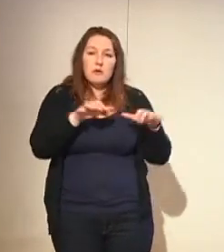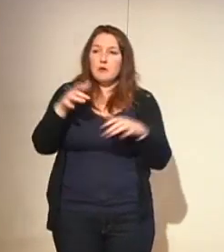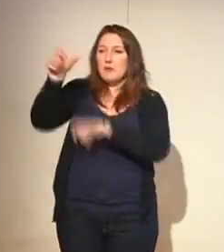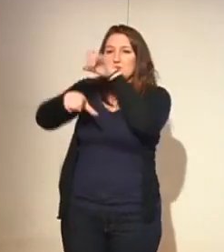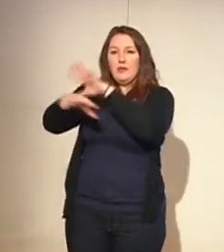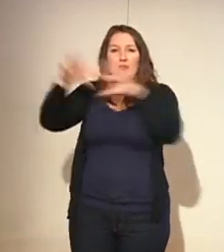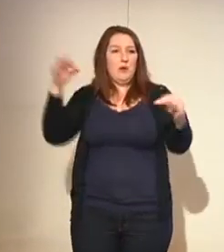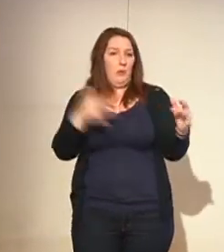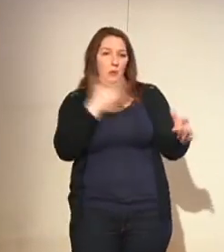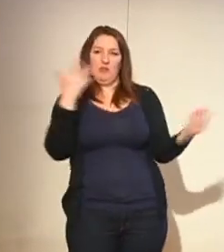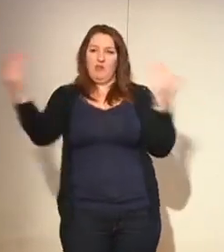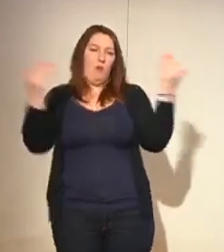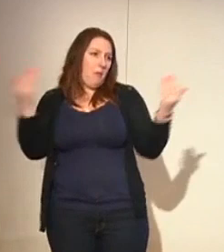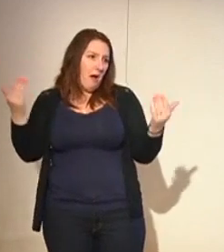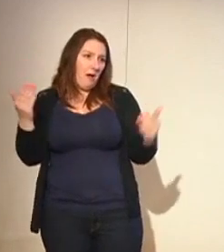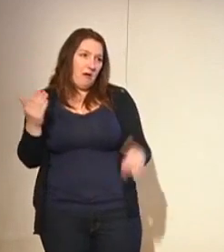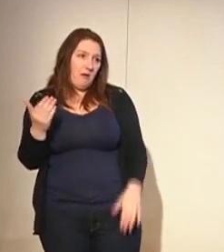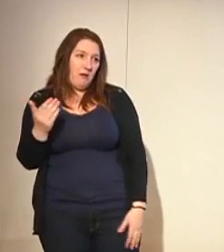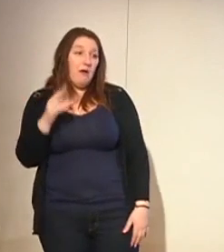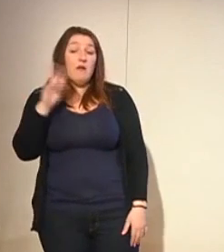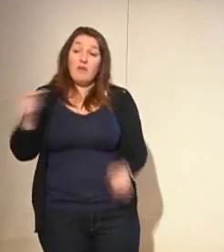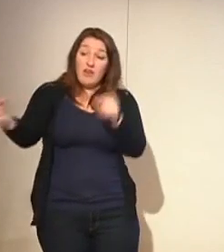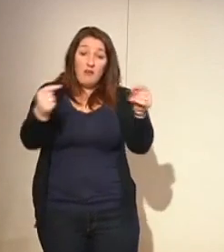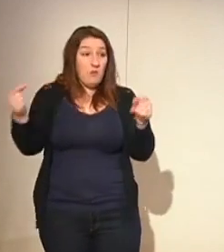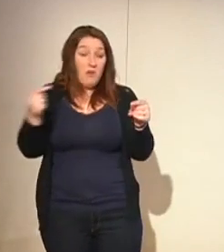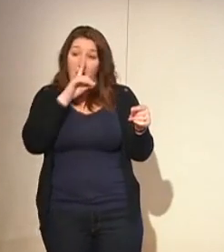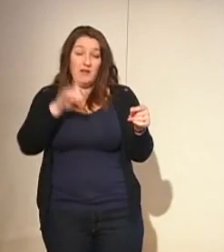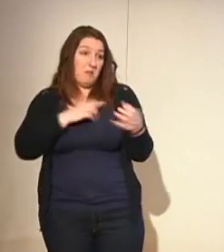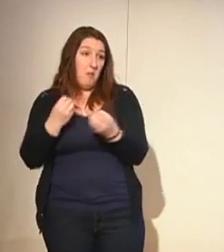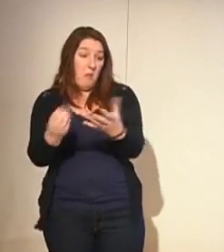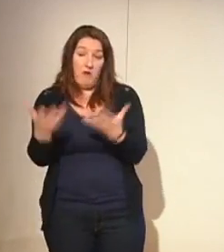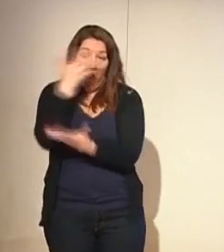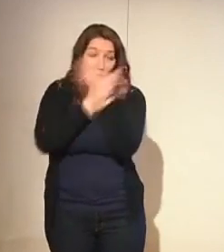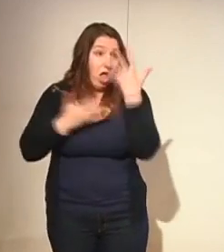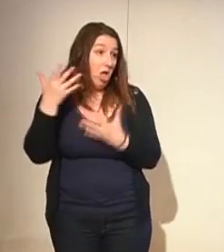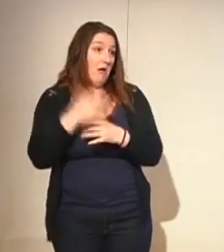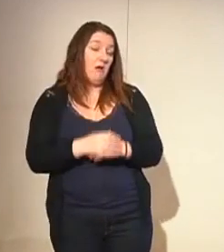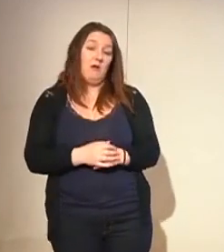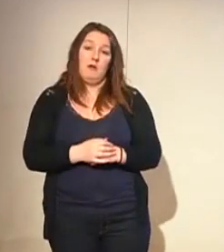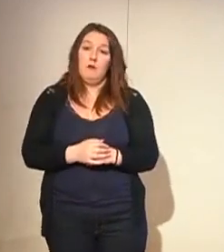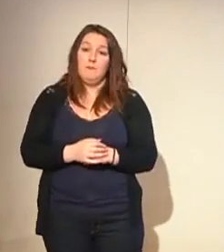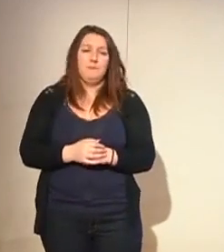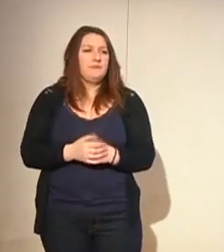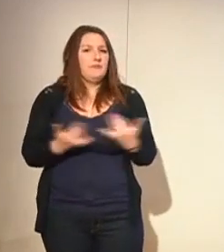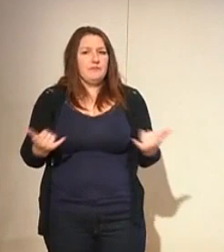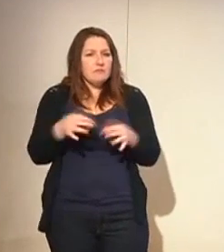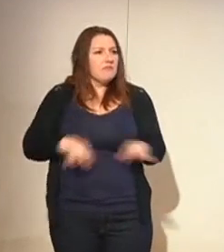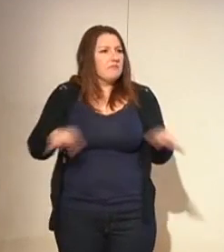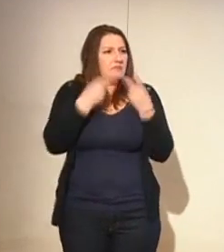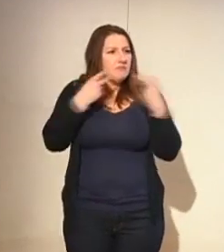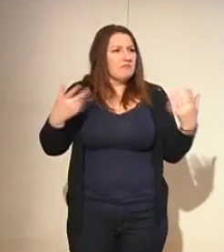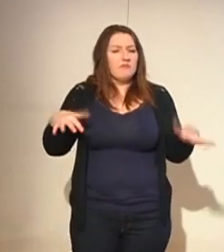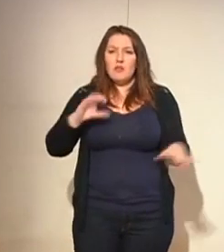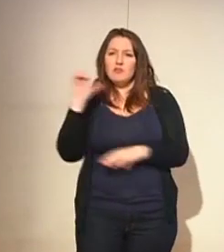bien cette philosophie qui soutend ce type de comparaison vous nous avez dit dans cette salle il y a 10 jours que tous les avis méritaient